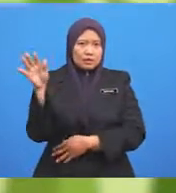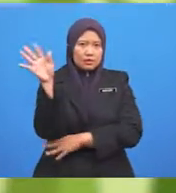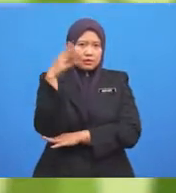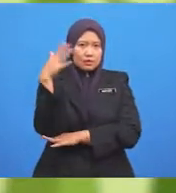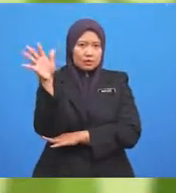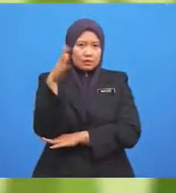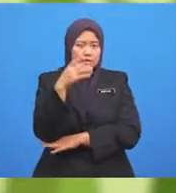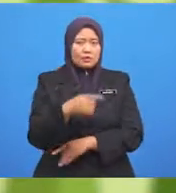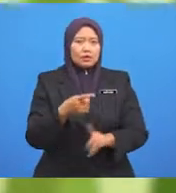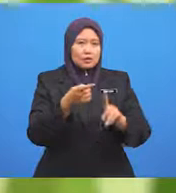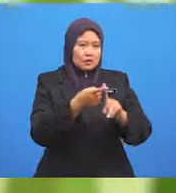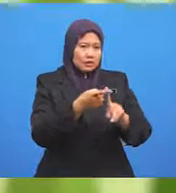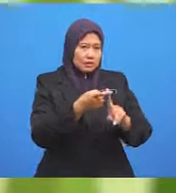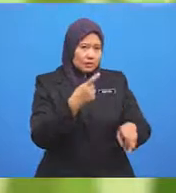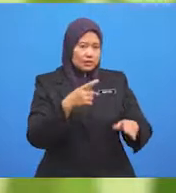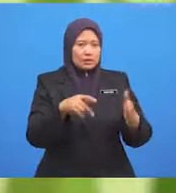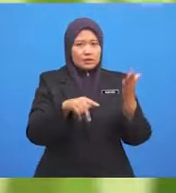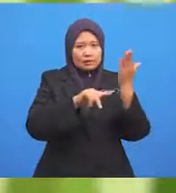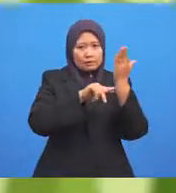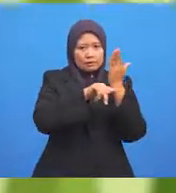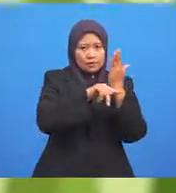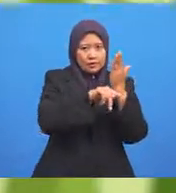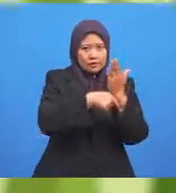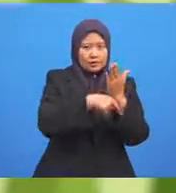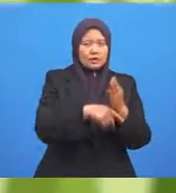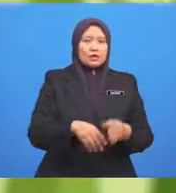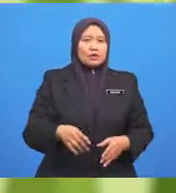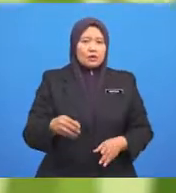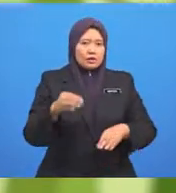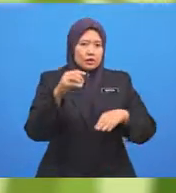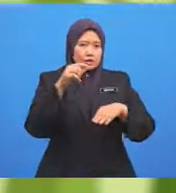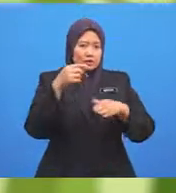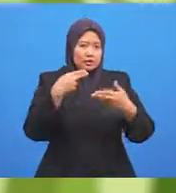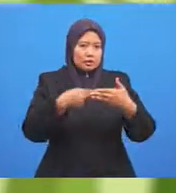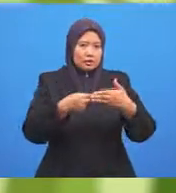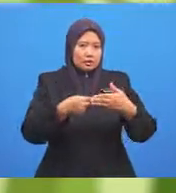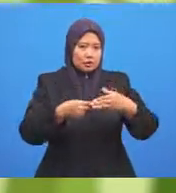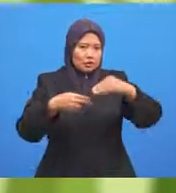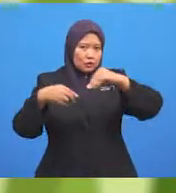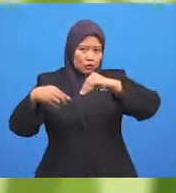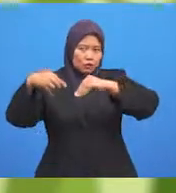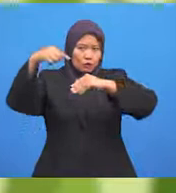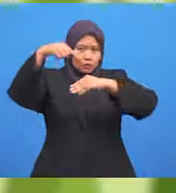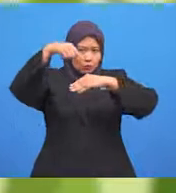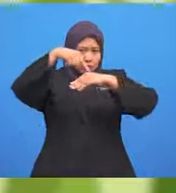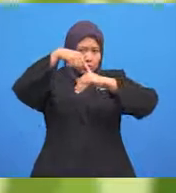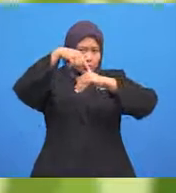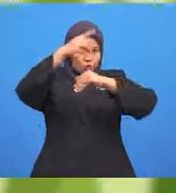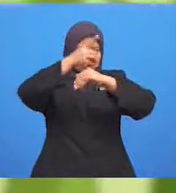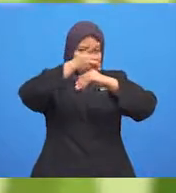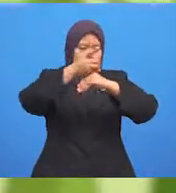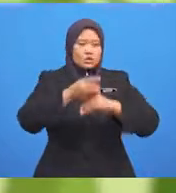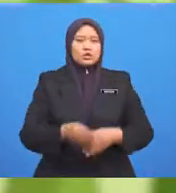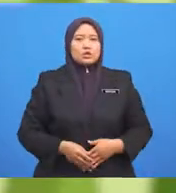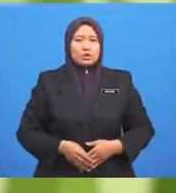pokok. Daun-daun buluh menggambarkan kehidupan masyarakat berbilang kaum yang aman